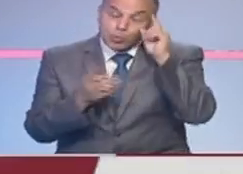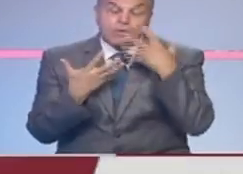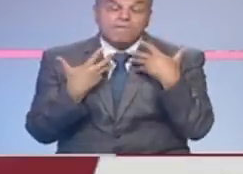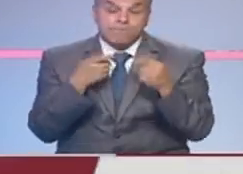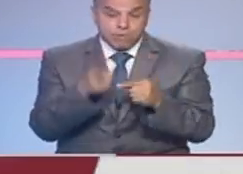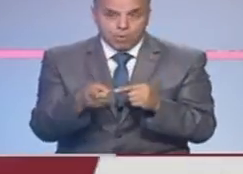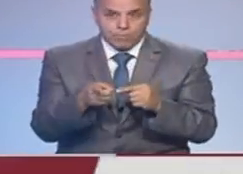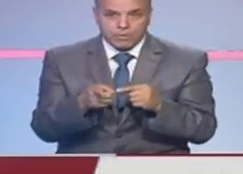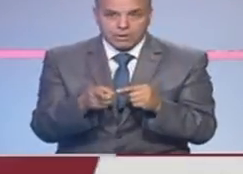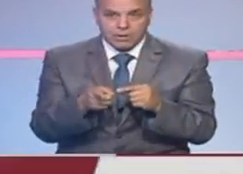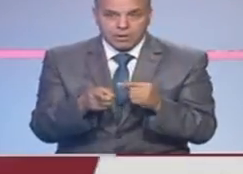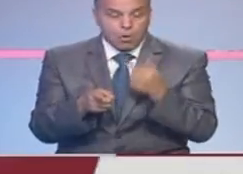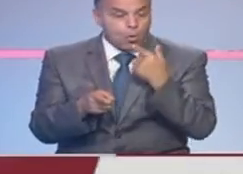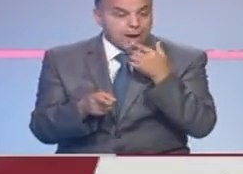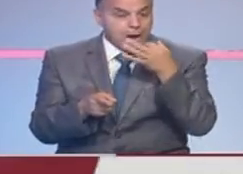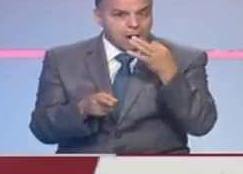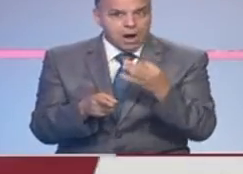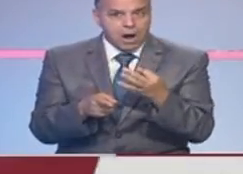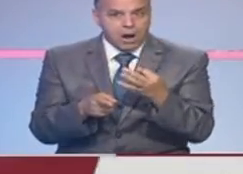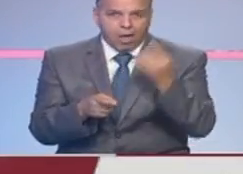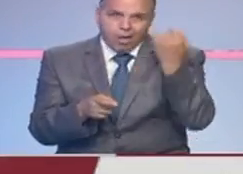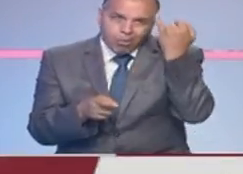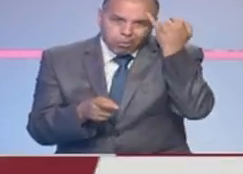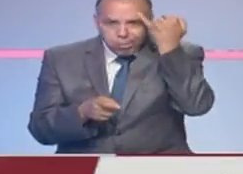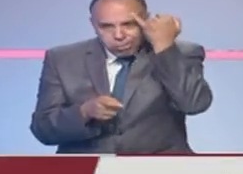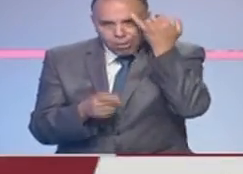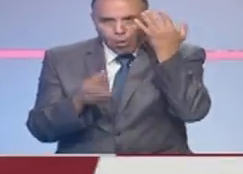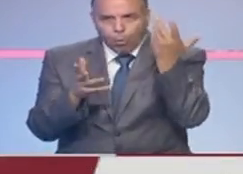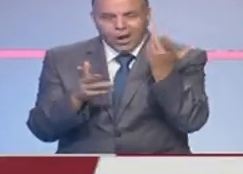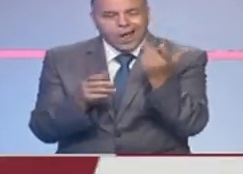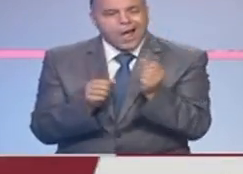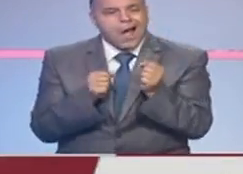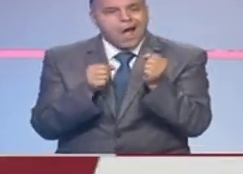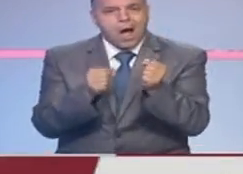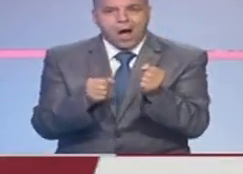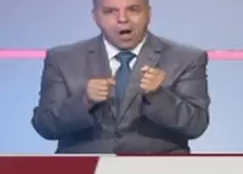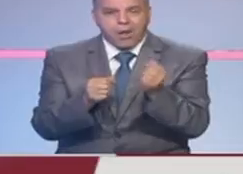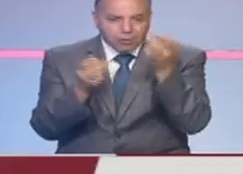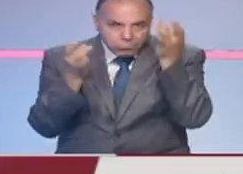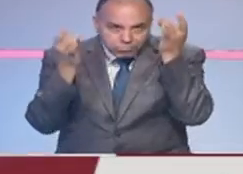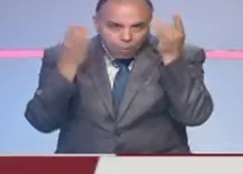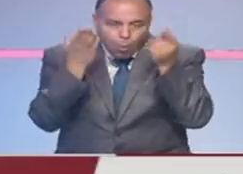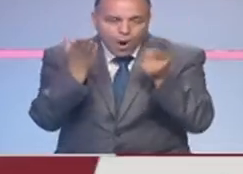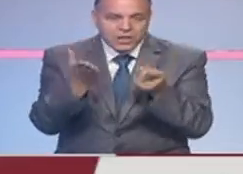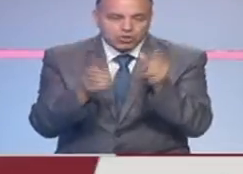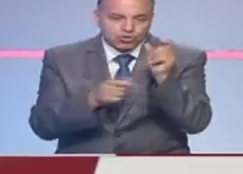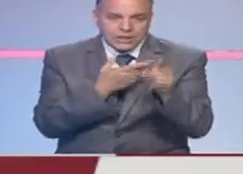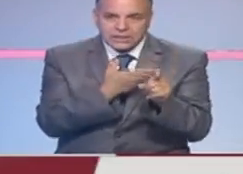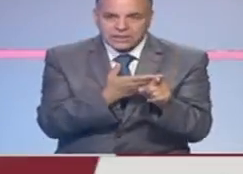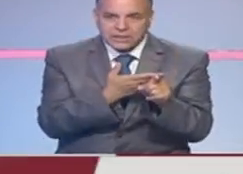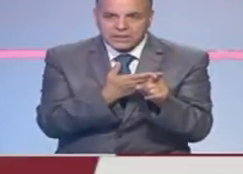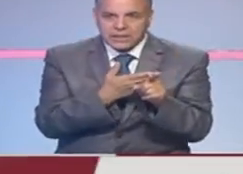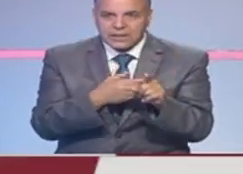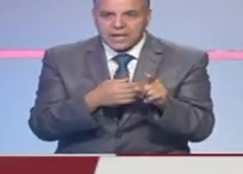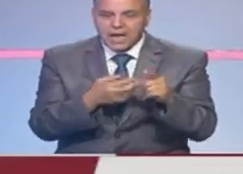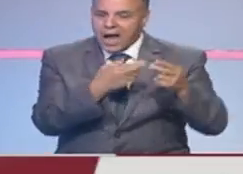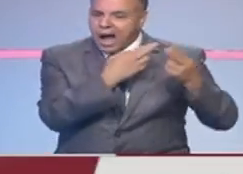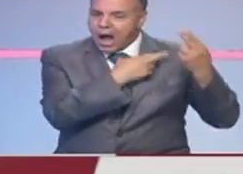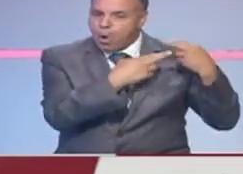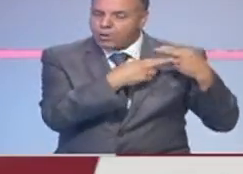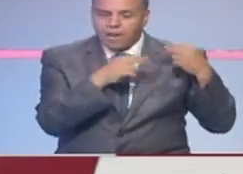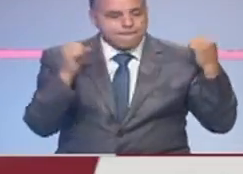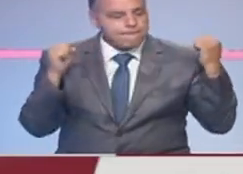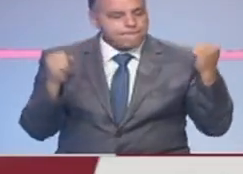ومن كان يتوهم او يحاول المهنه نفسه باننا ساعود الى